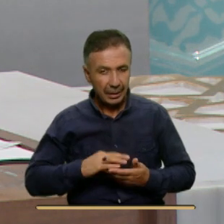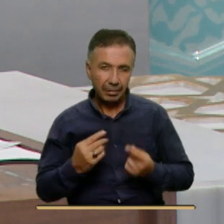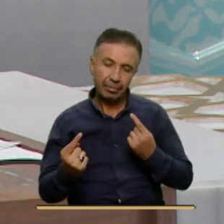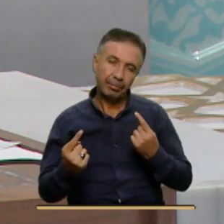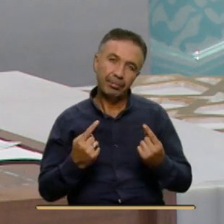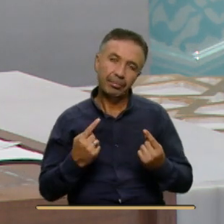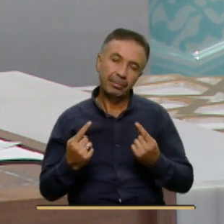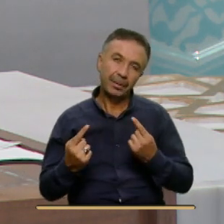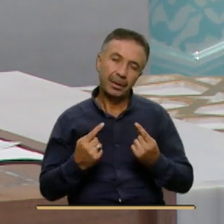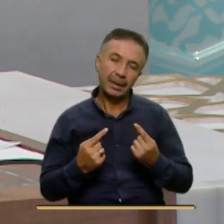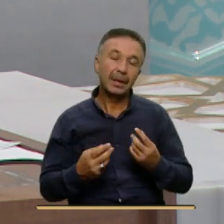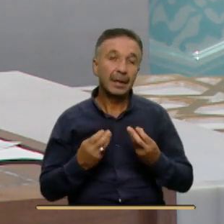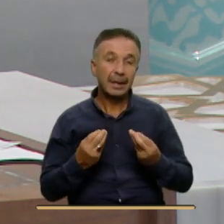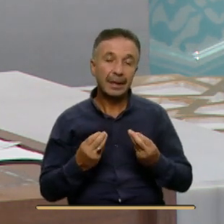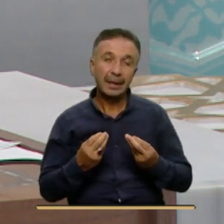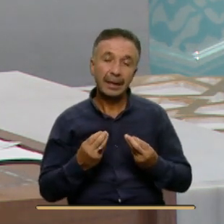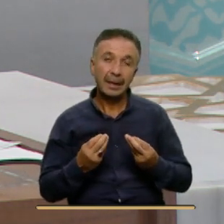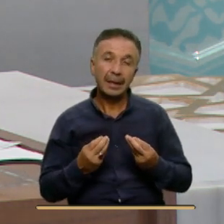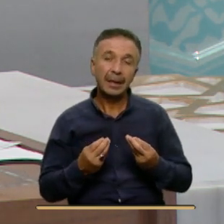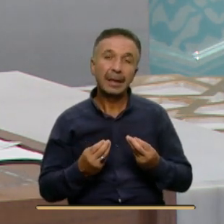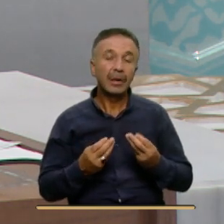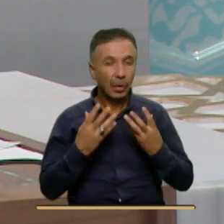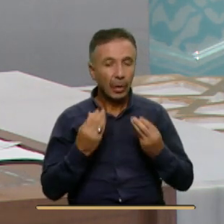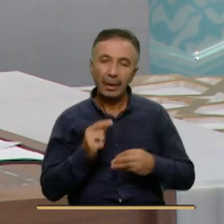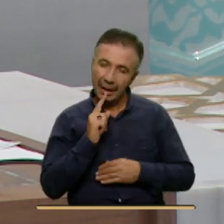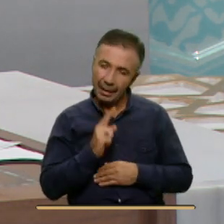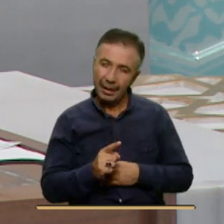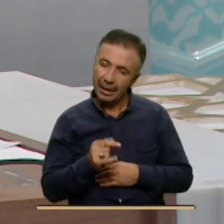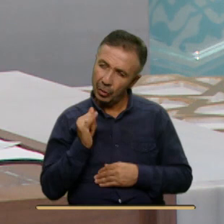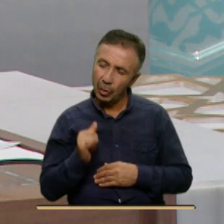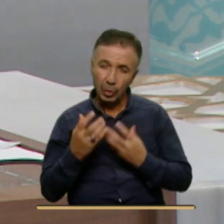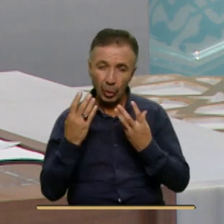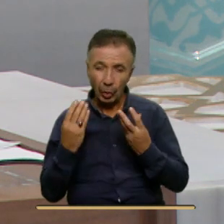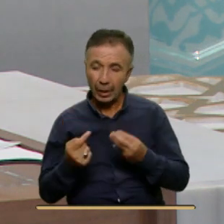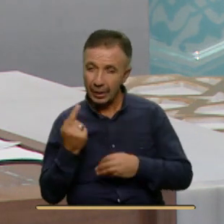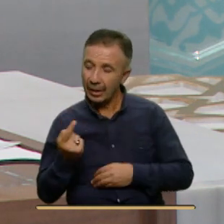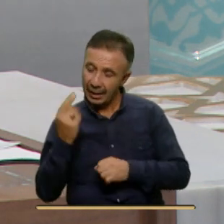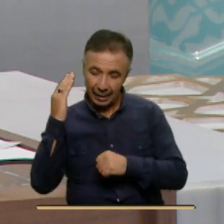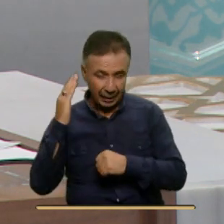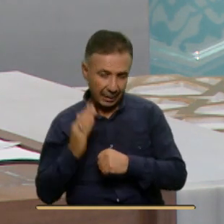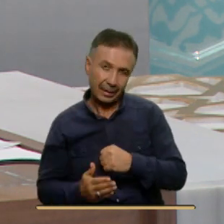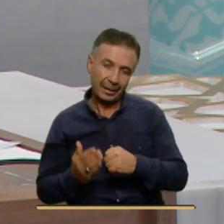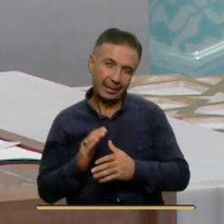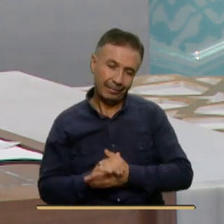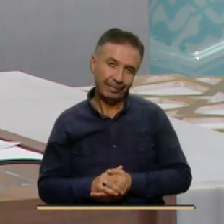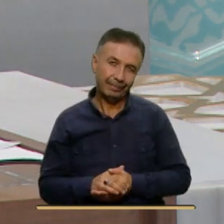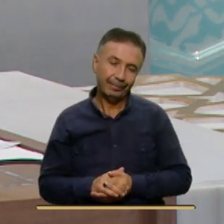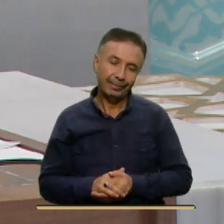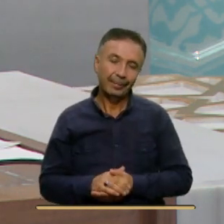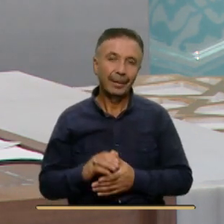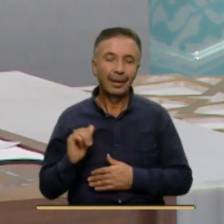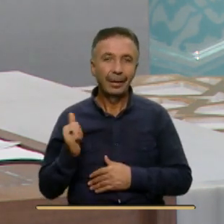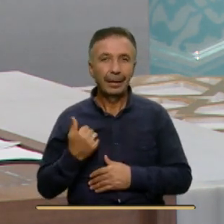Birbirlerine iyiliği emrederler, kötülükten nehyederler, yasaklarlar.